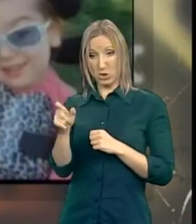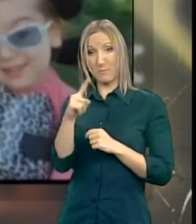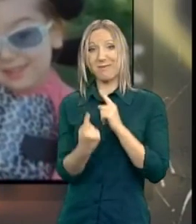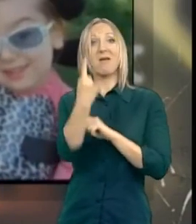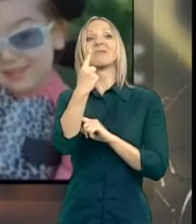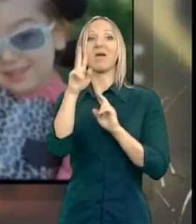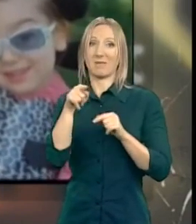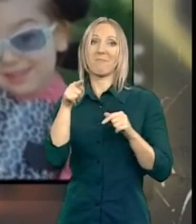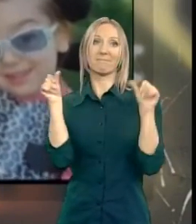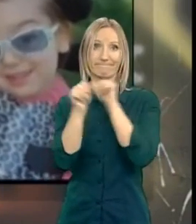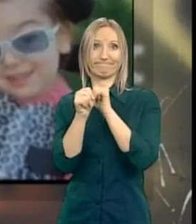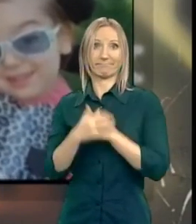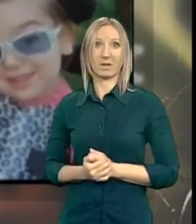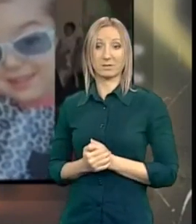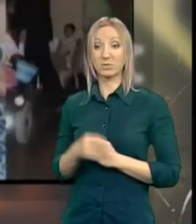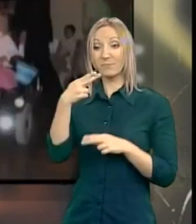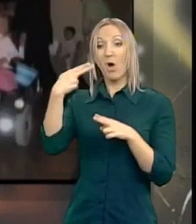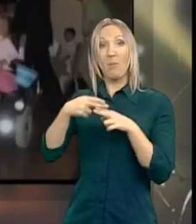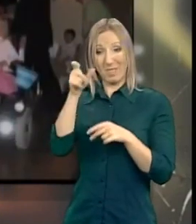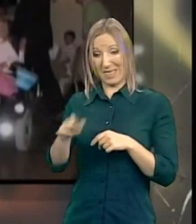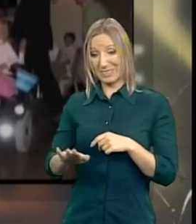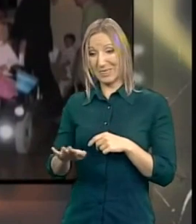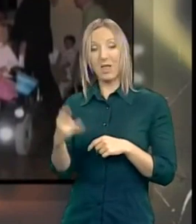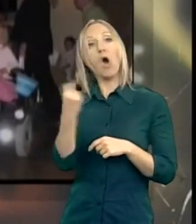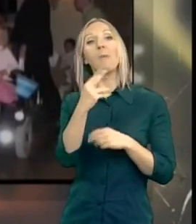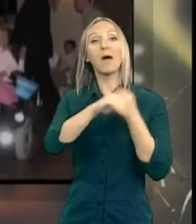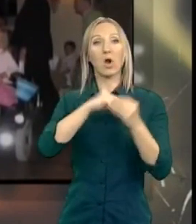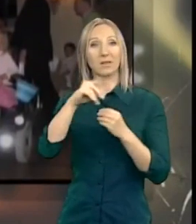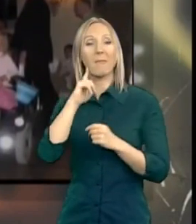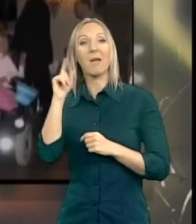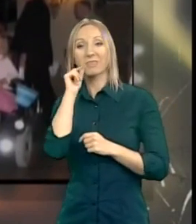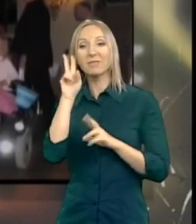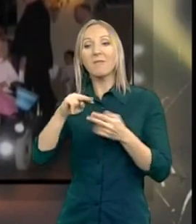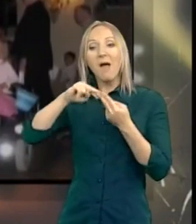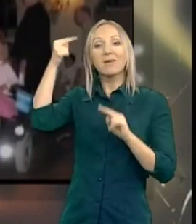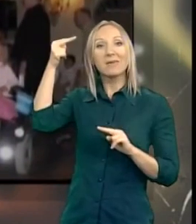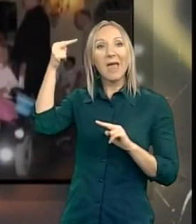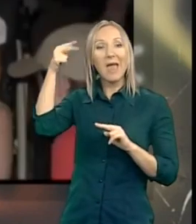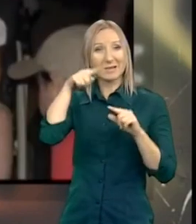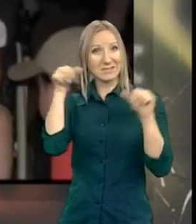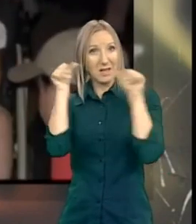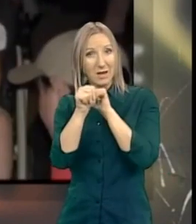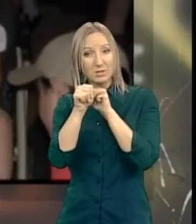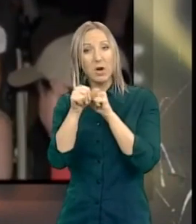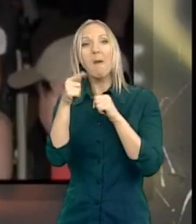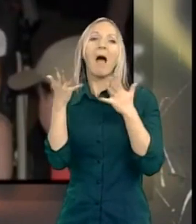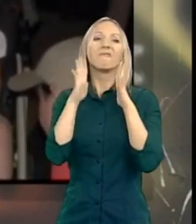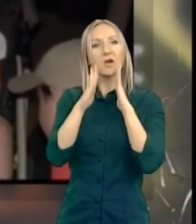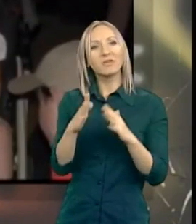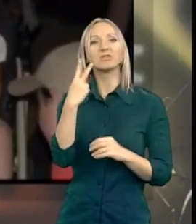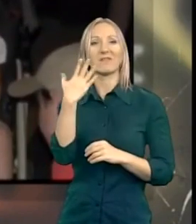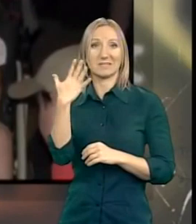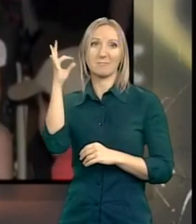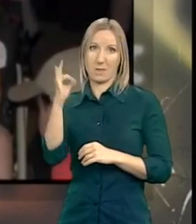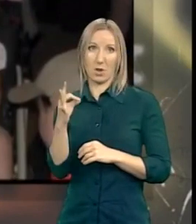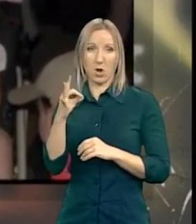genima. Oboljenje nastaje kada dete od oba roditelja dobije gen sa mutacijom, za što je verovatnoća 25%.